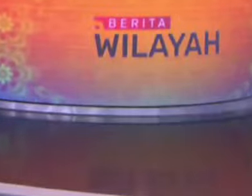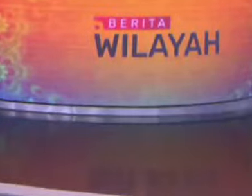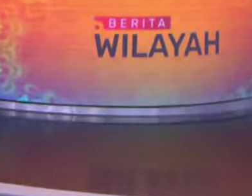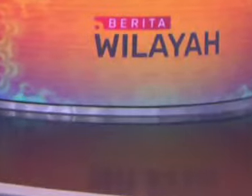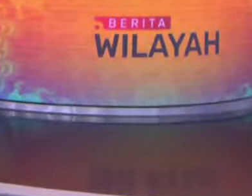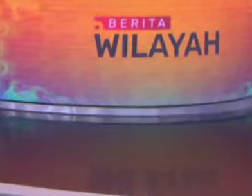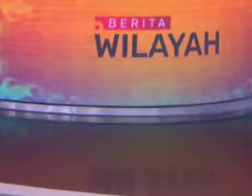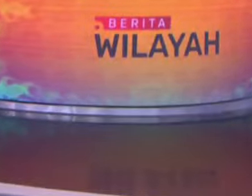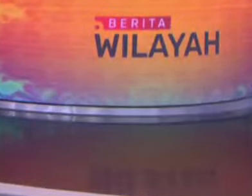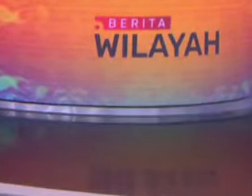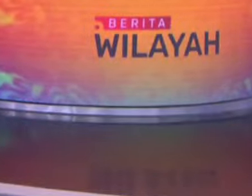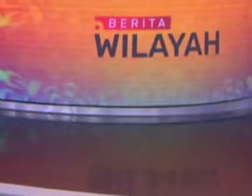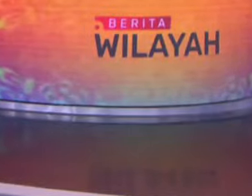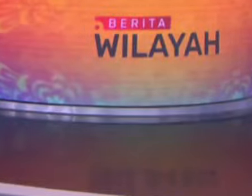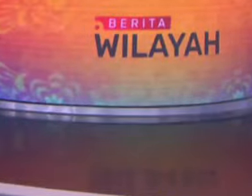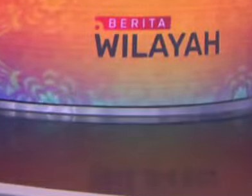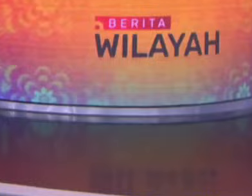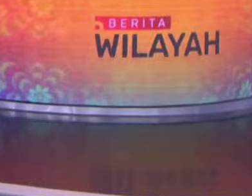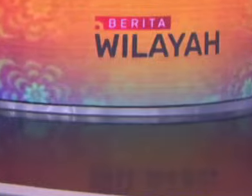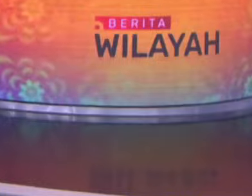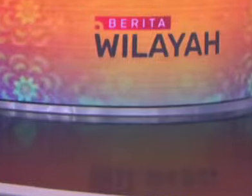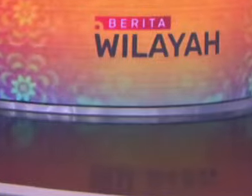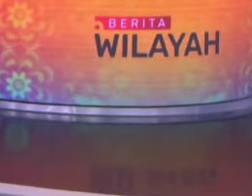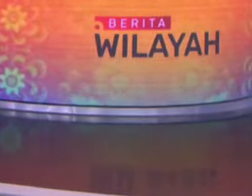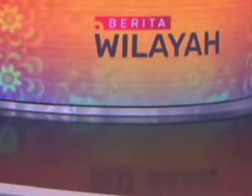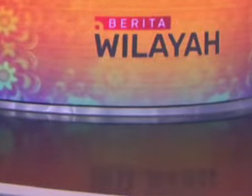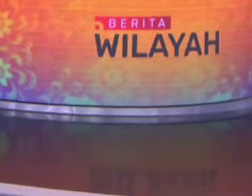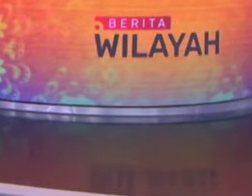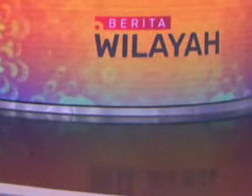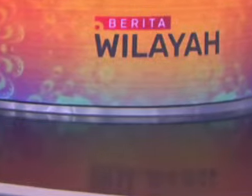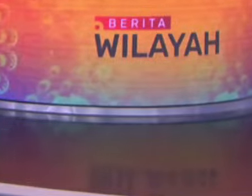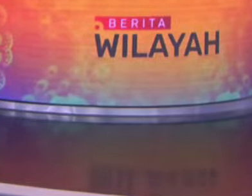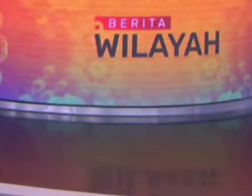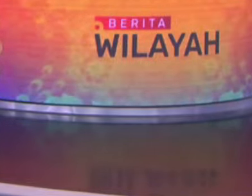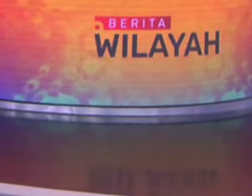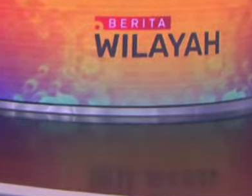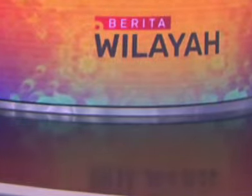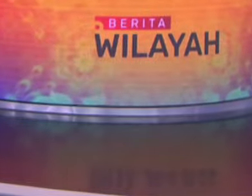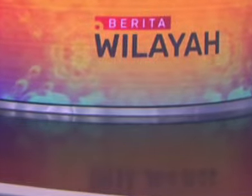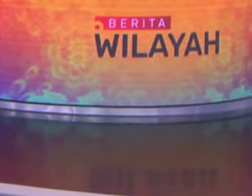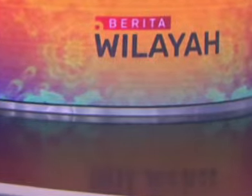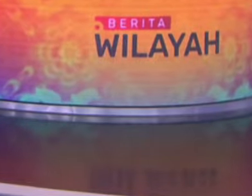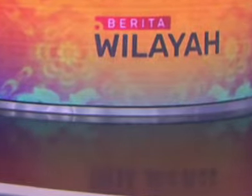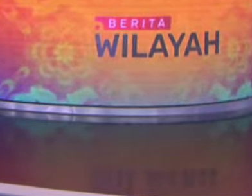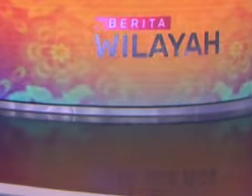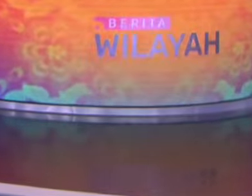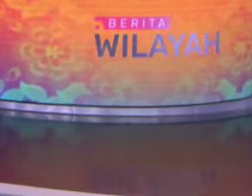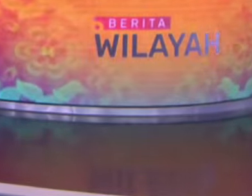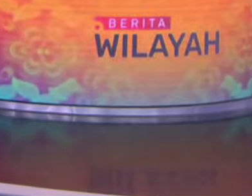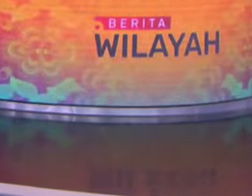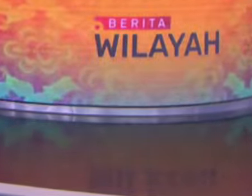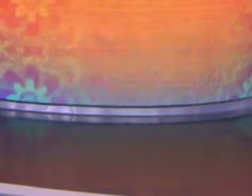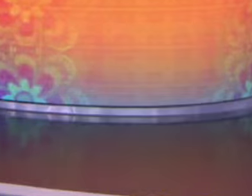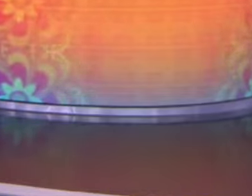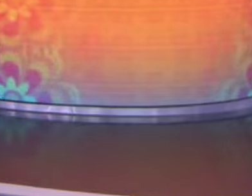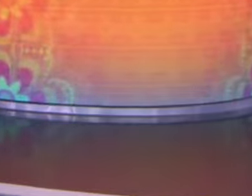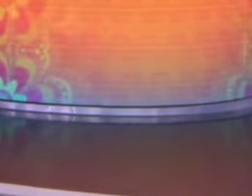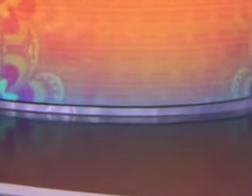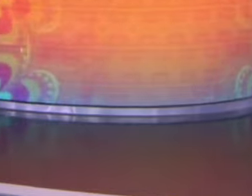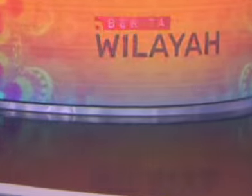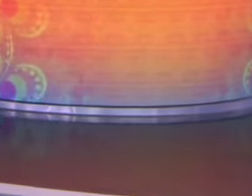Assalamualaikum, salam keluarga Malaysia. Berita Wilayah edisi Selasa 15 November 2022 membawakan laporan terkini seluruh negara. Saya